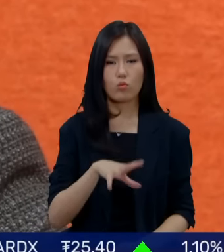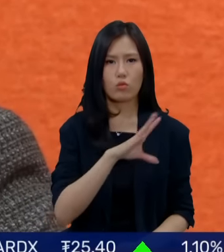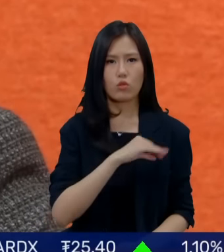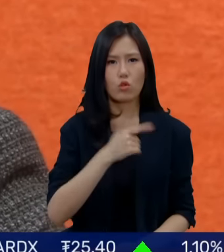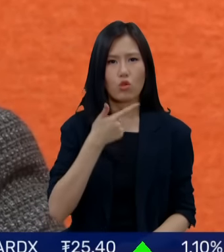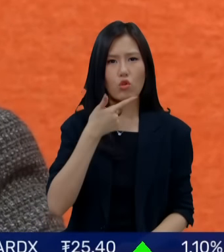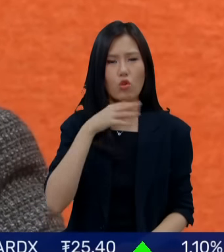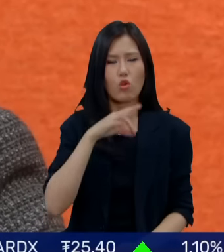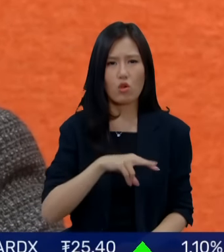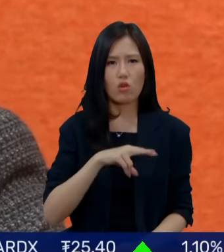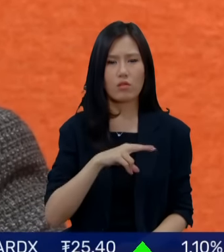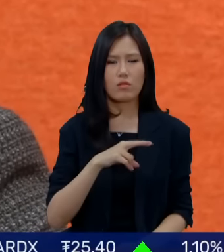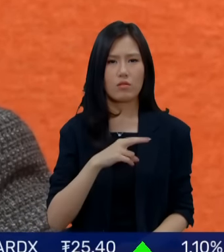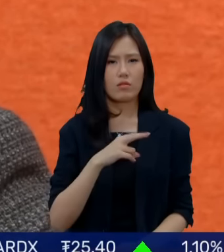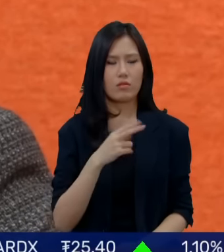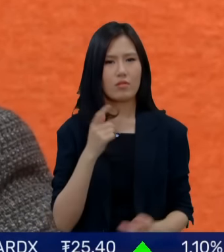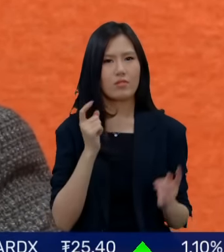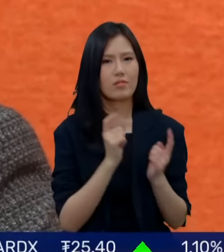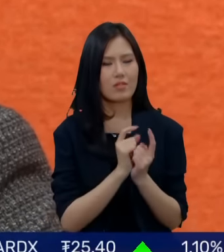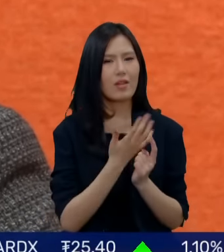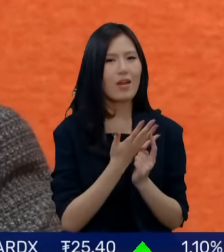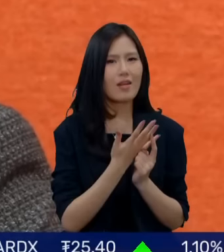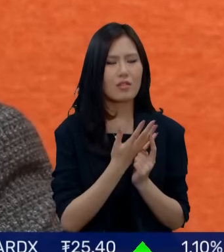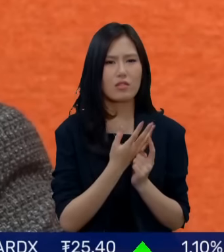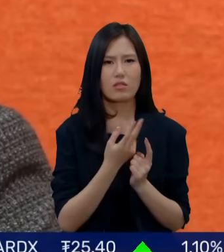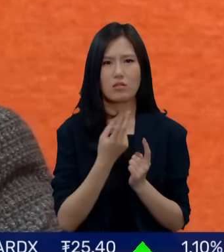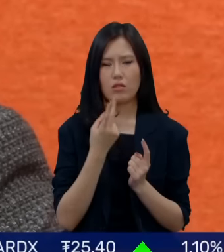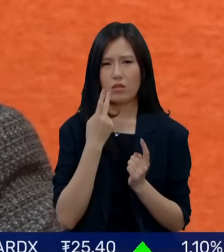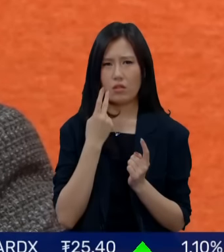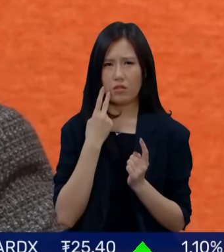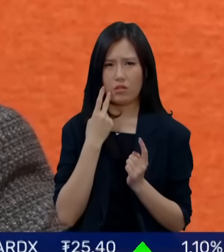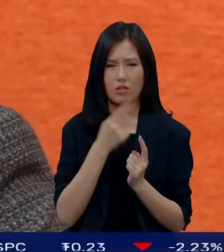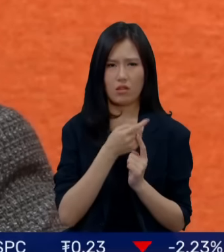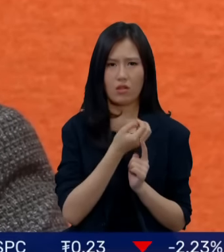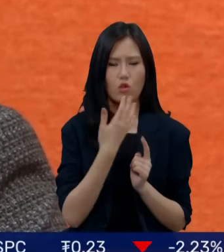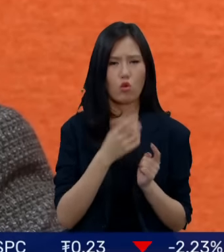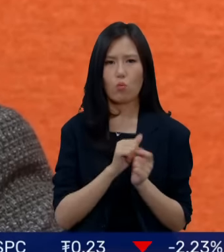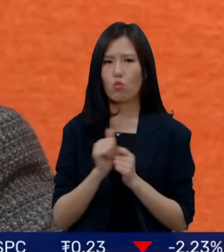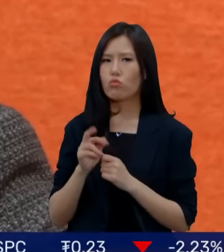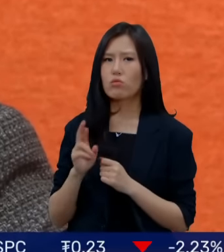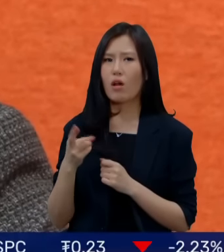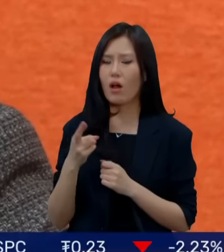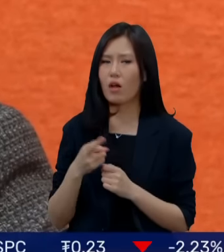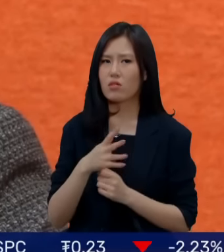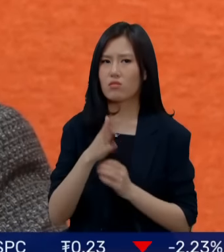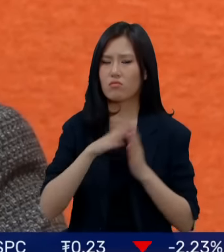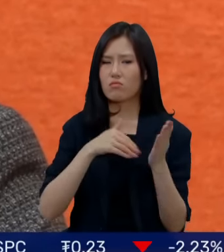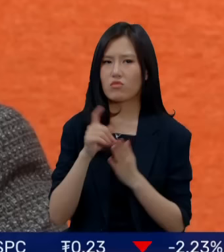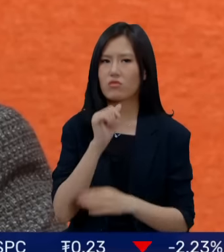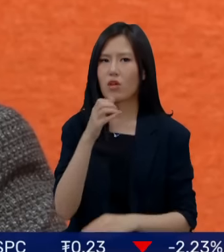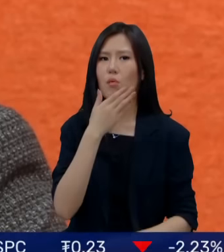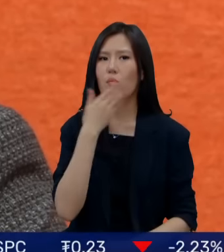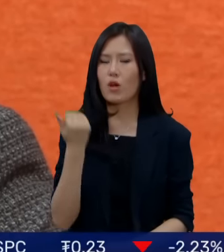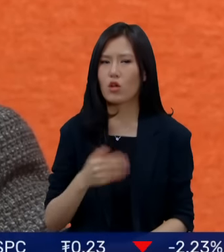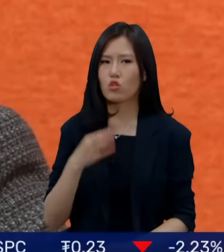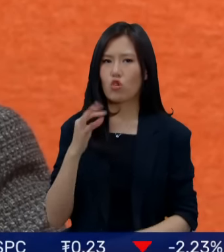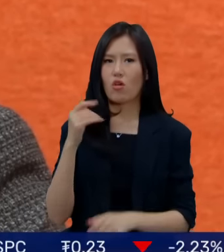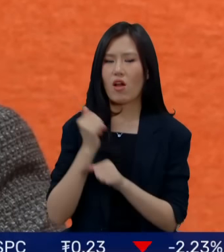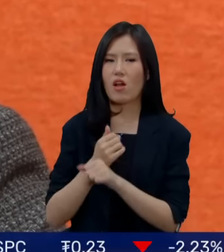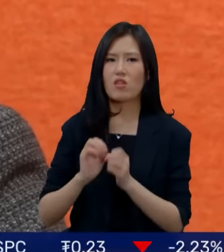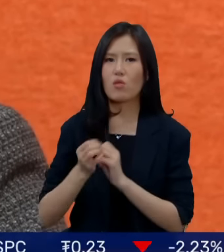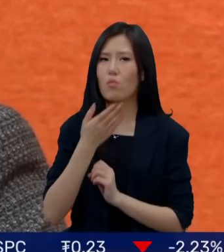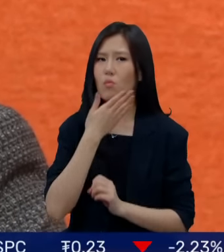тайлбар мэдүүлгийг гаргахтаа ерөөсө яг л саяныхыг ярьдаг байхгүй ерөөсө засвар үйлчилгээ хийдгүү манай сөөх ерөөсө ажиллаа хийдгүү энэ